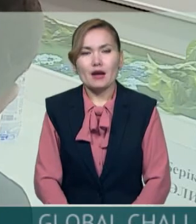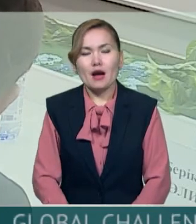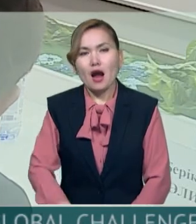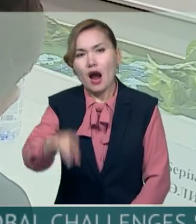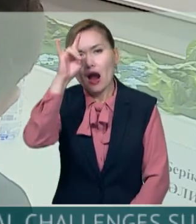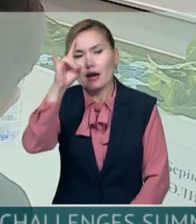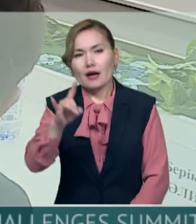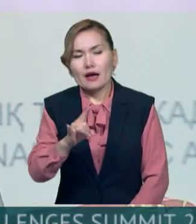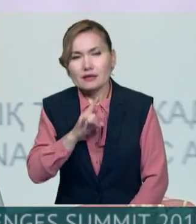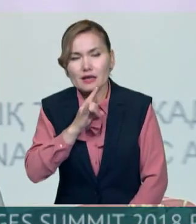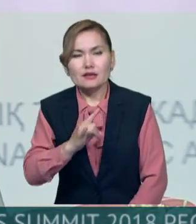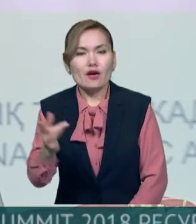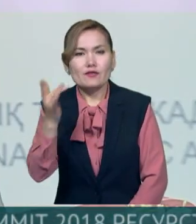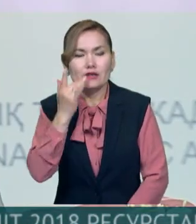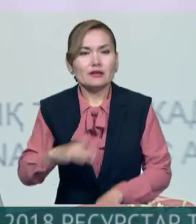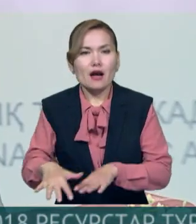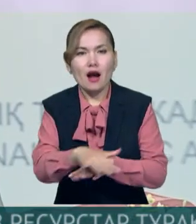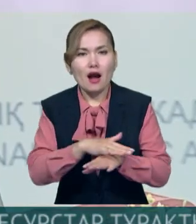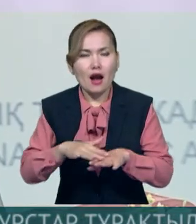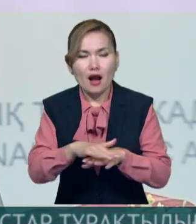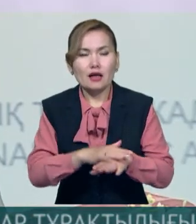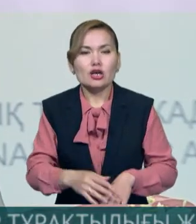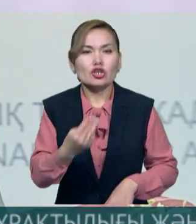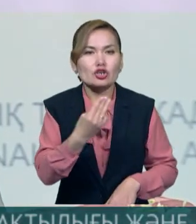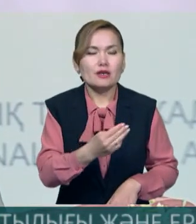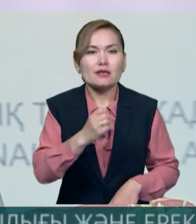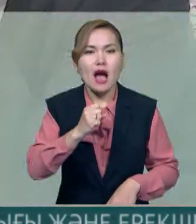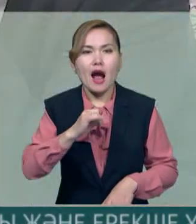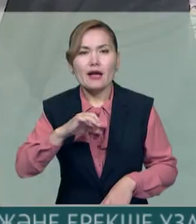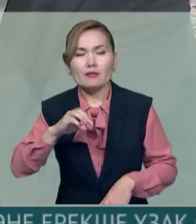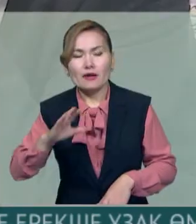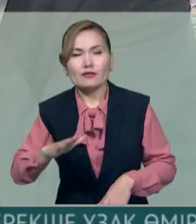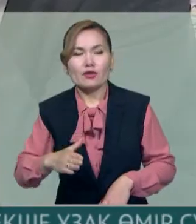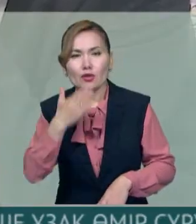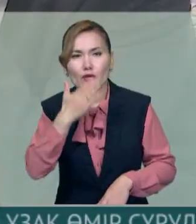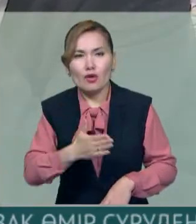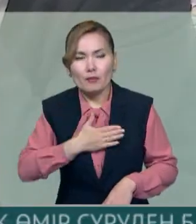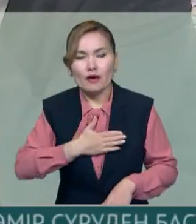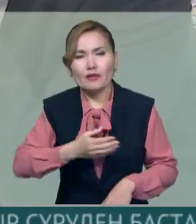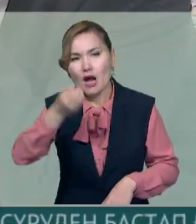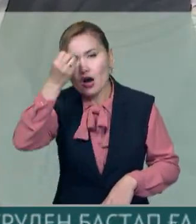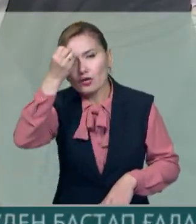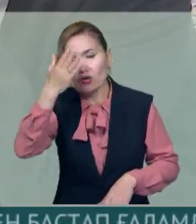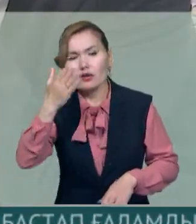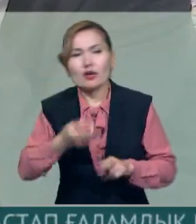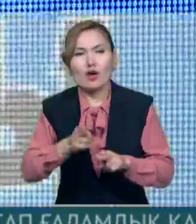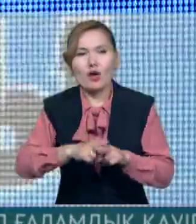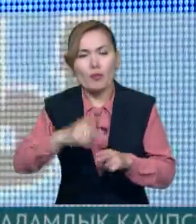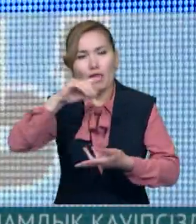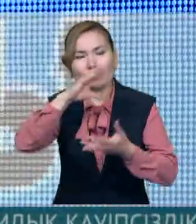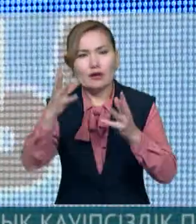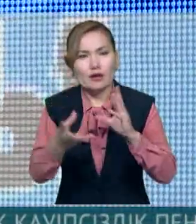Қазақтың рухани әлемі Шыңғысты адамзаттың Айтматовы деп мақтан тұтады. Терең философиялық мағынаға толы Айтматов туындыларының түпкі